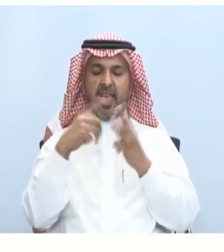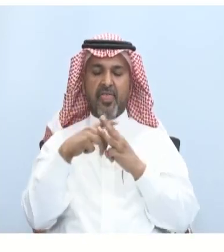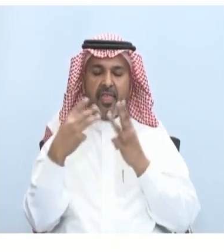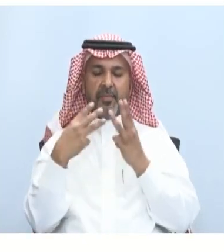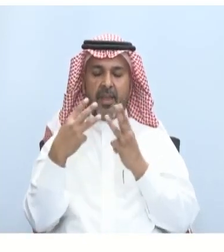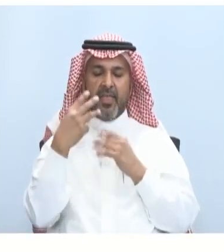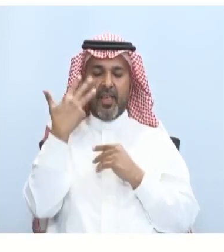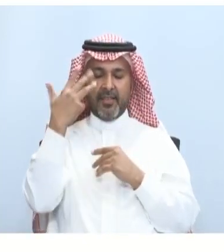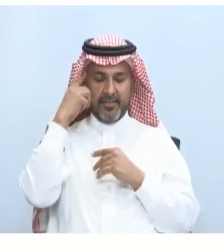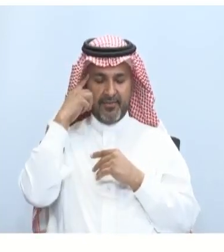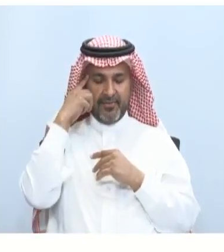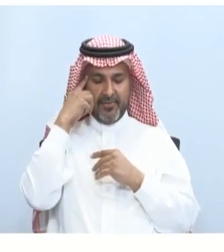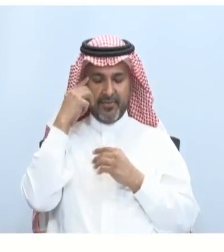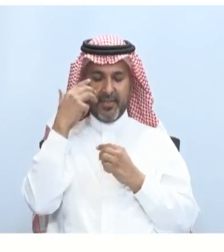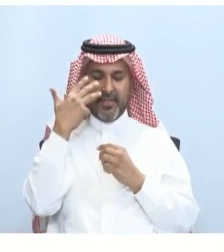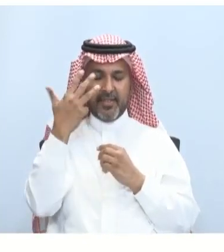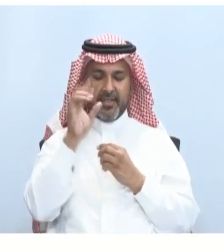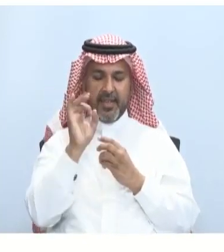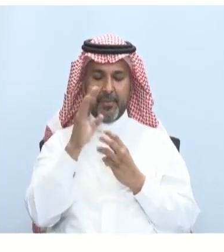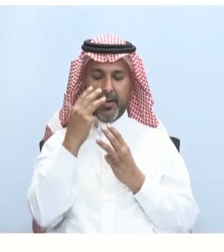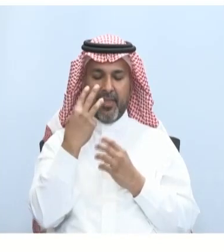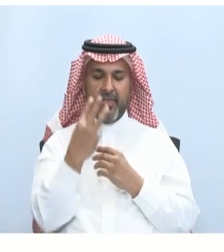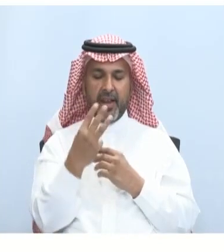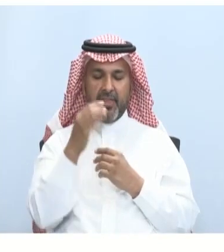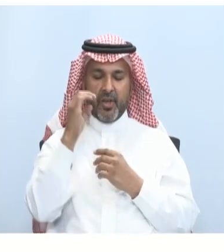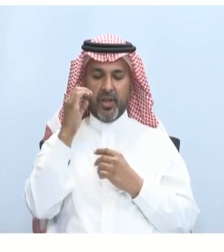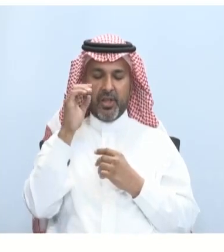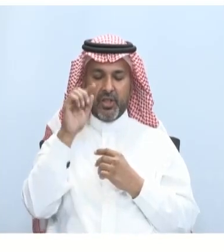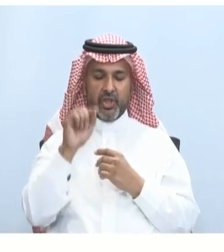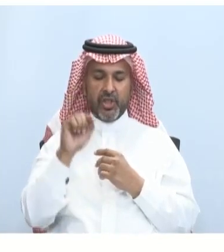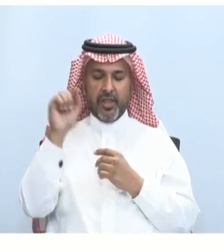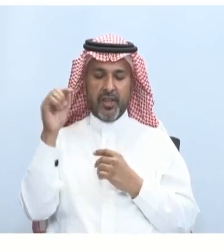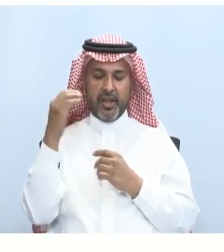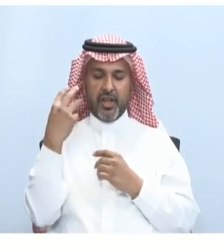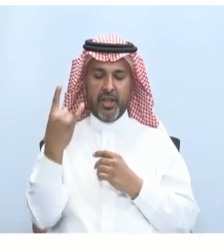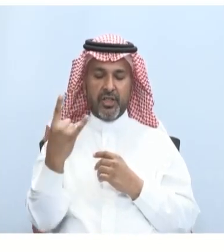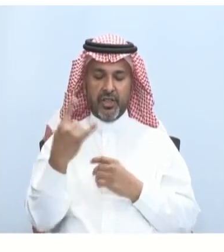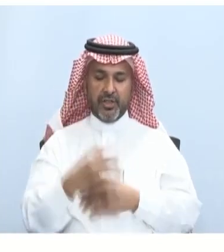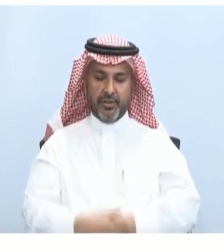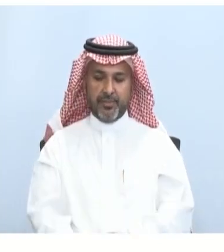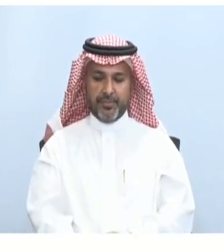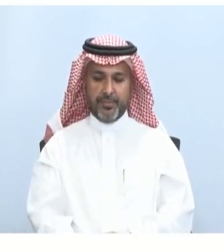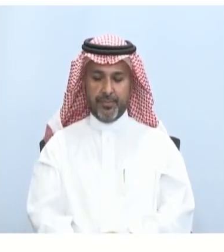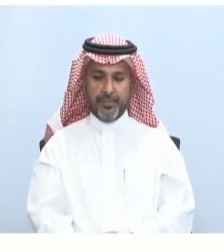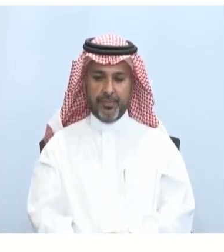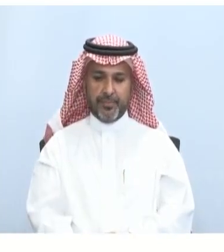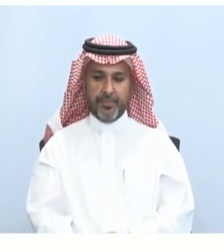منها يطلع من تحت الجذر فصار عندي الناتج سالب ثلاثه جذر عشره